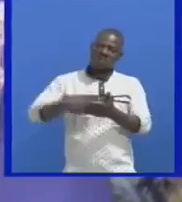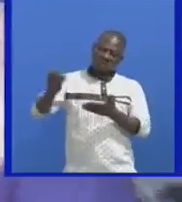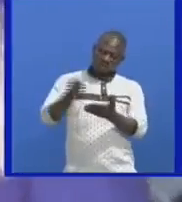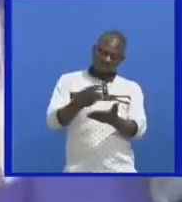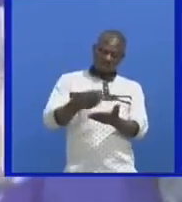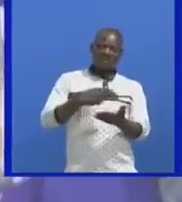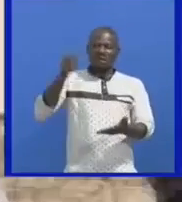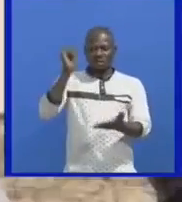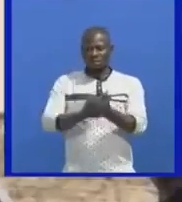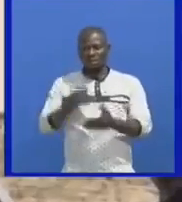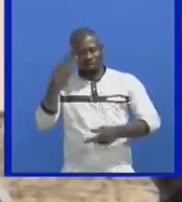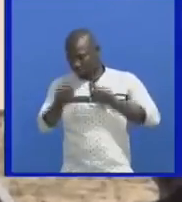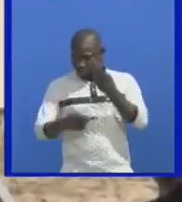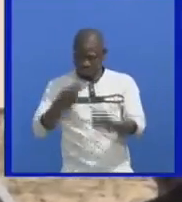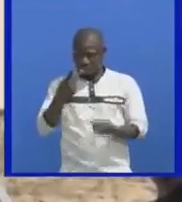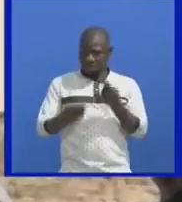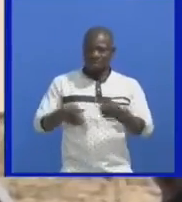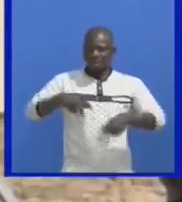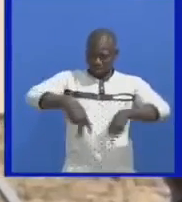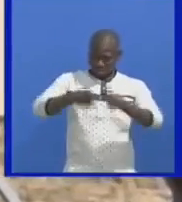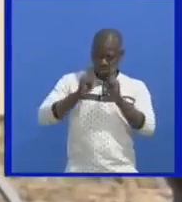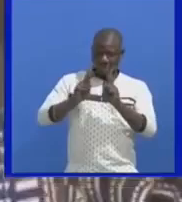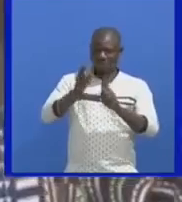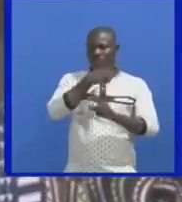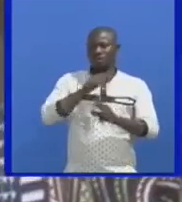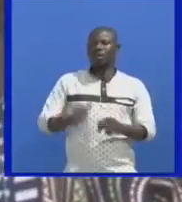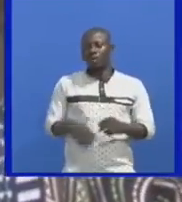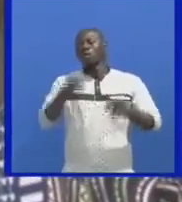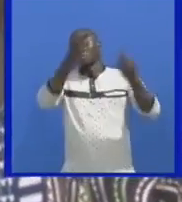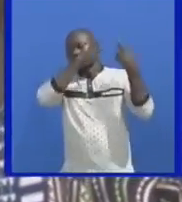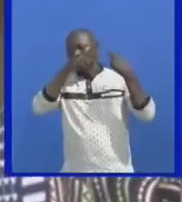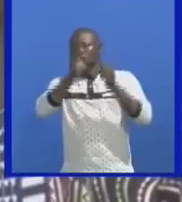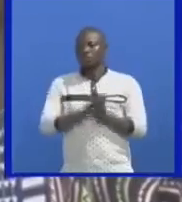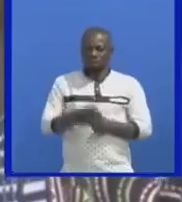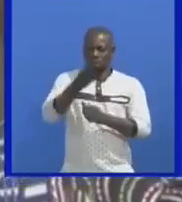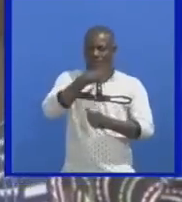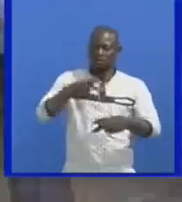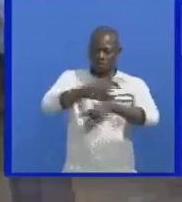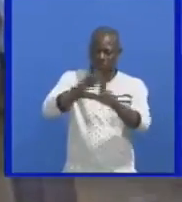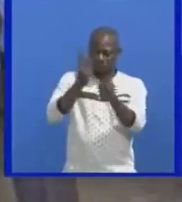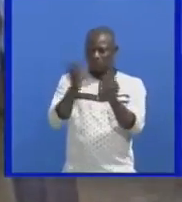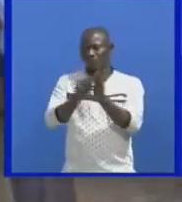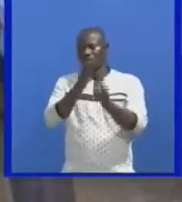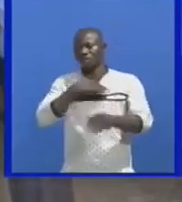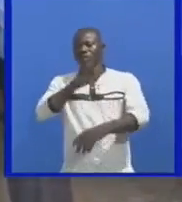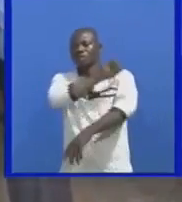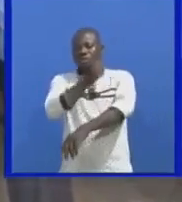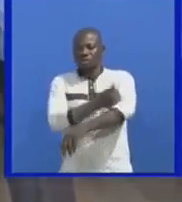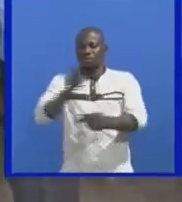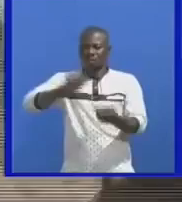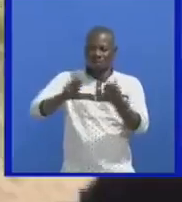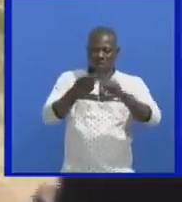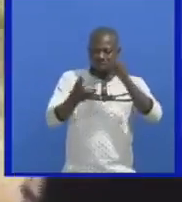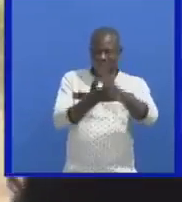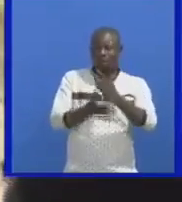sortie sur le terrain a permis aux encadreurs, producteurs, autorités et partenaires techniques d'échanger sur